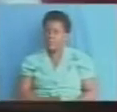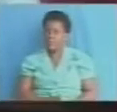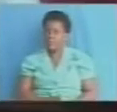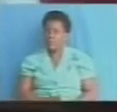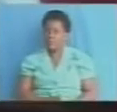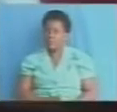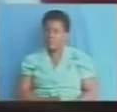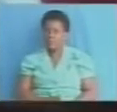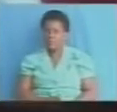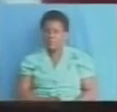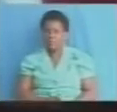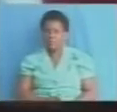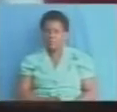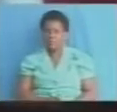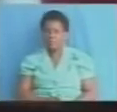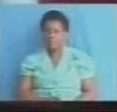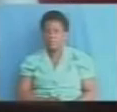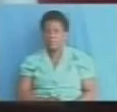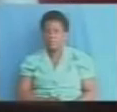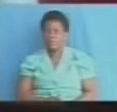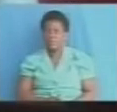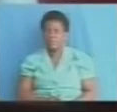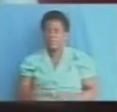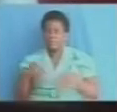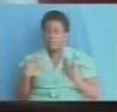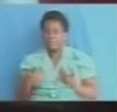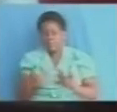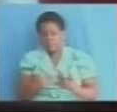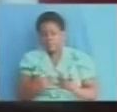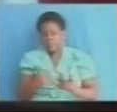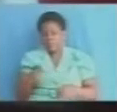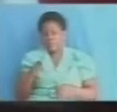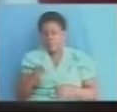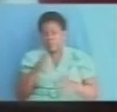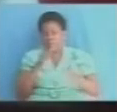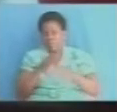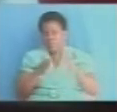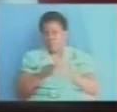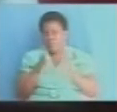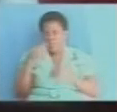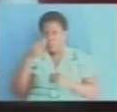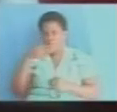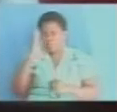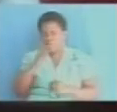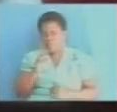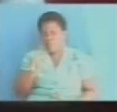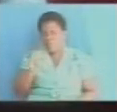Lindi ni mkoa katika jumla mikoa katika awamu ya kwanza ya ujenzi Wa vyuo vya